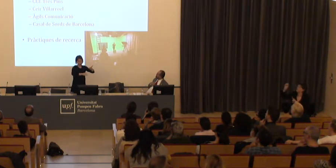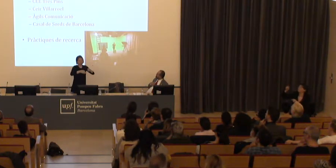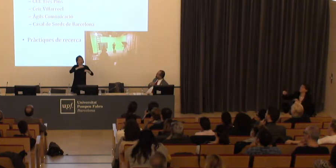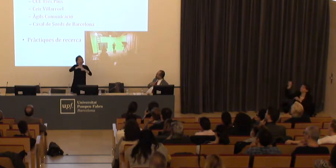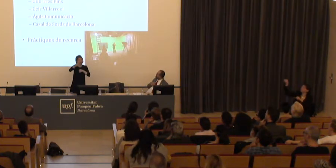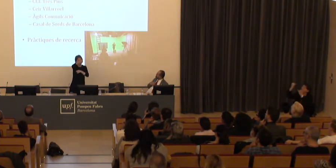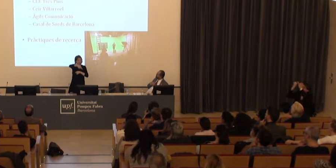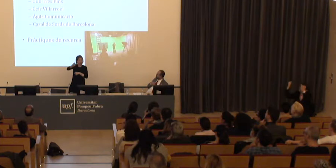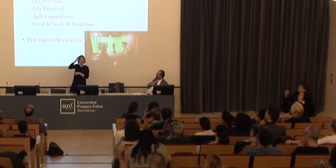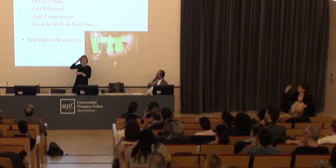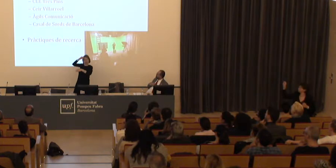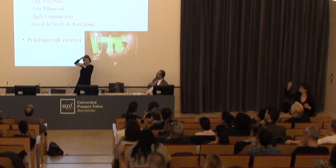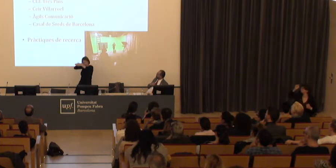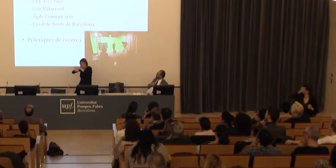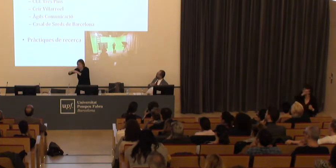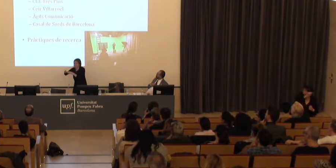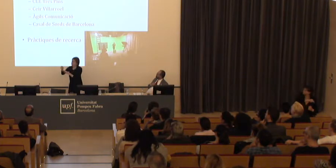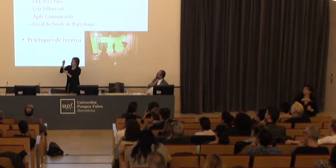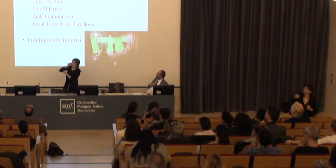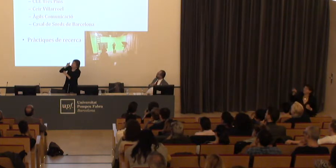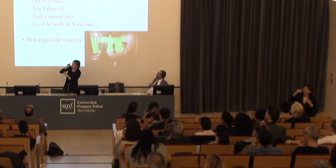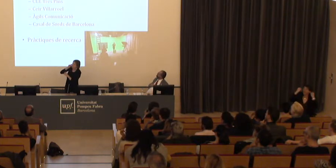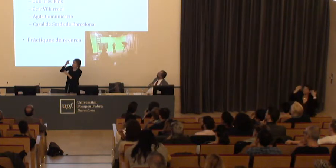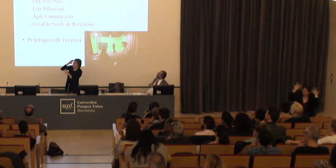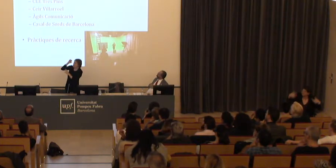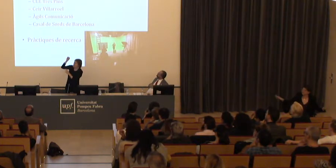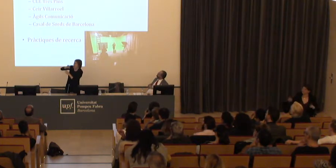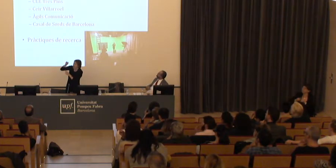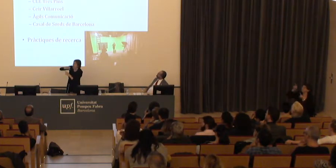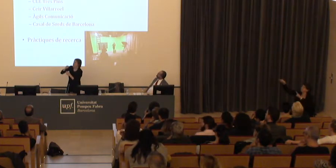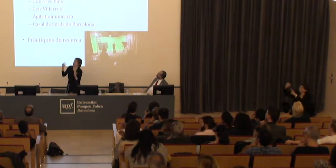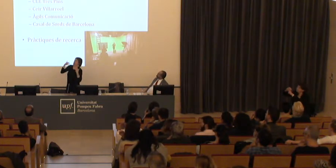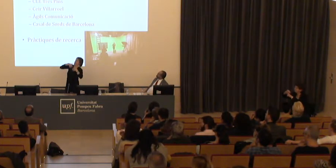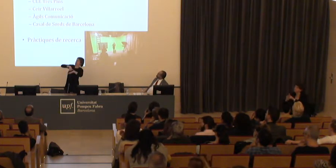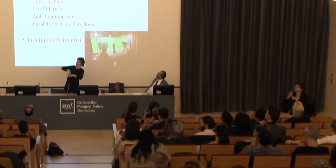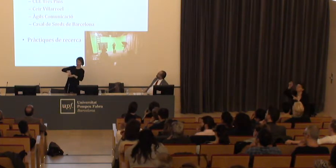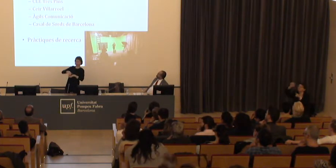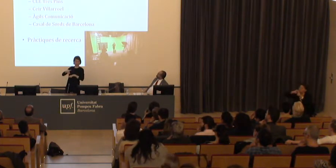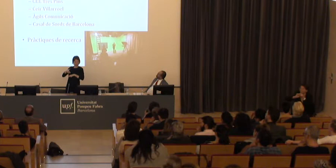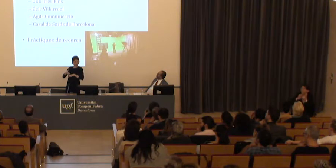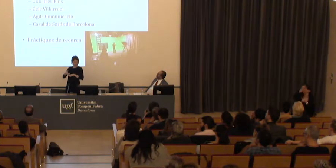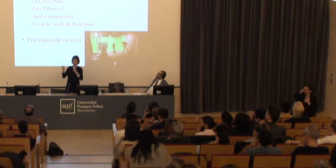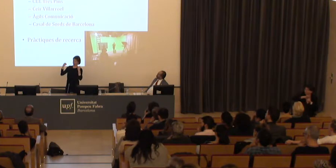vam tenir entitats col·laboradores de fora, on els alumnes van poder anar